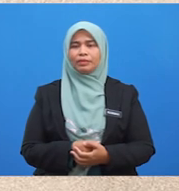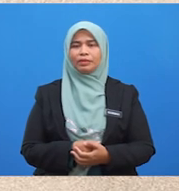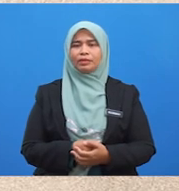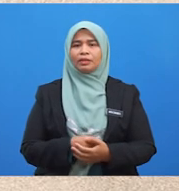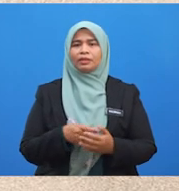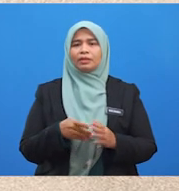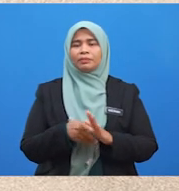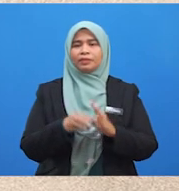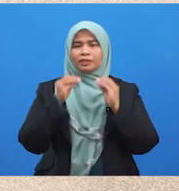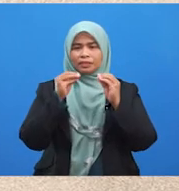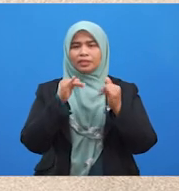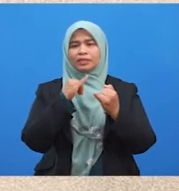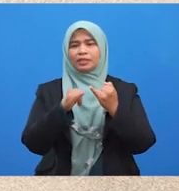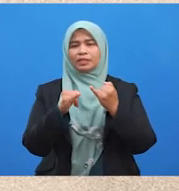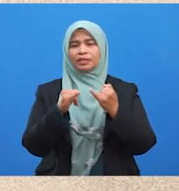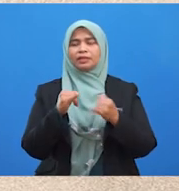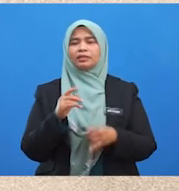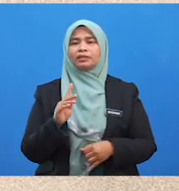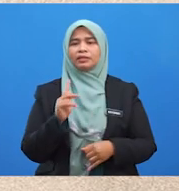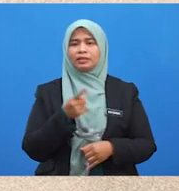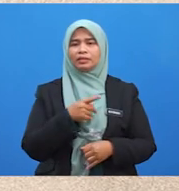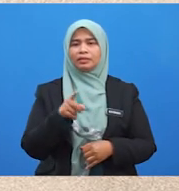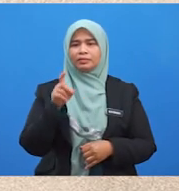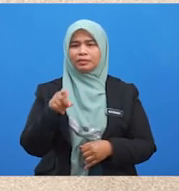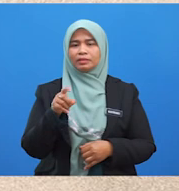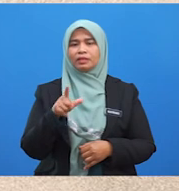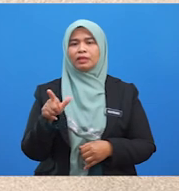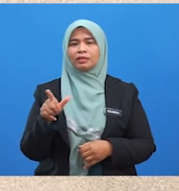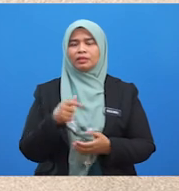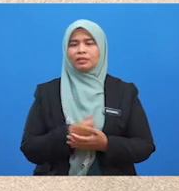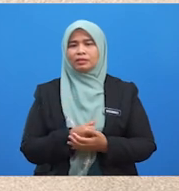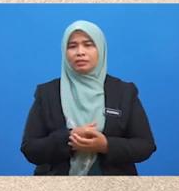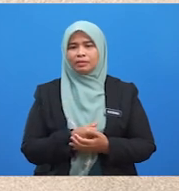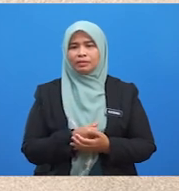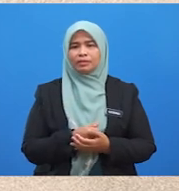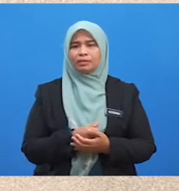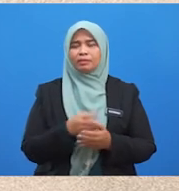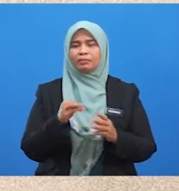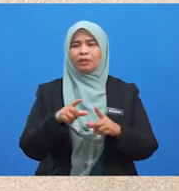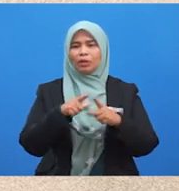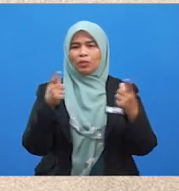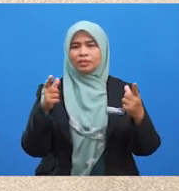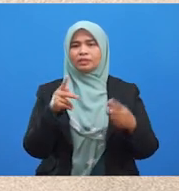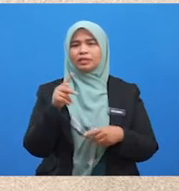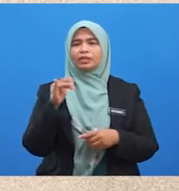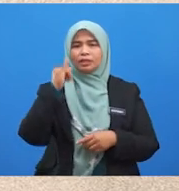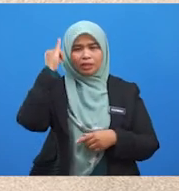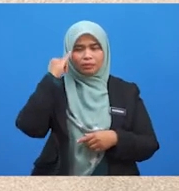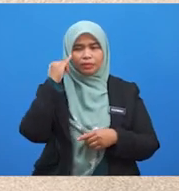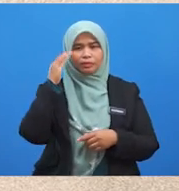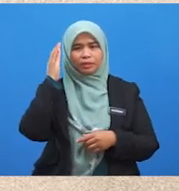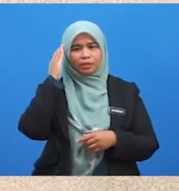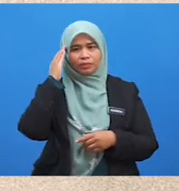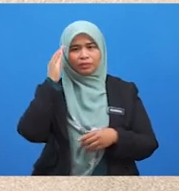Dan pengajaran yang terakhir yang akan murid-murid pelajari adalah kita haruslah meluaskan